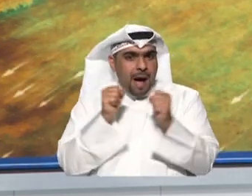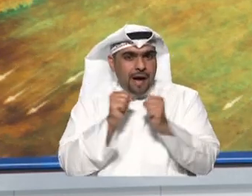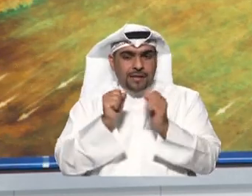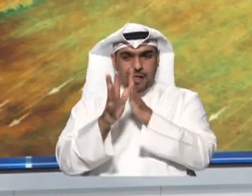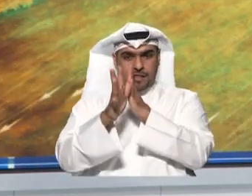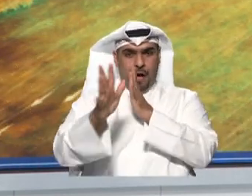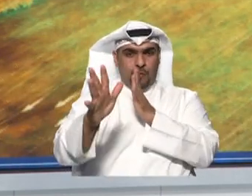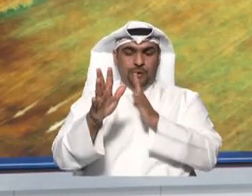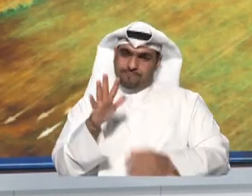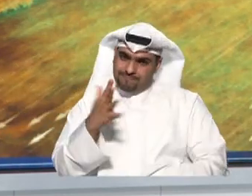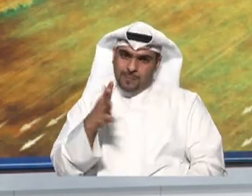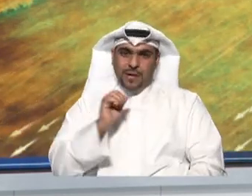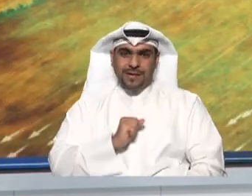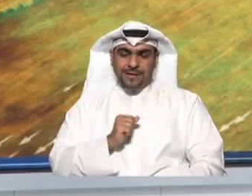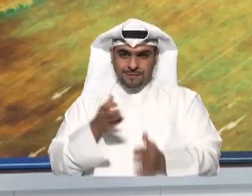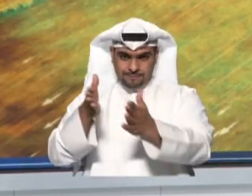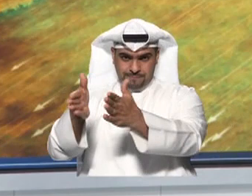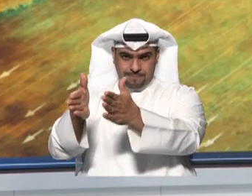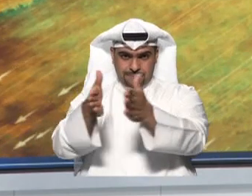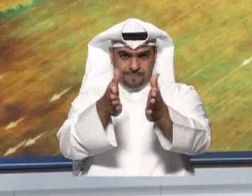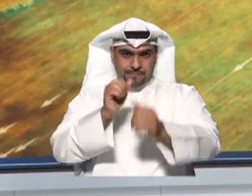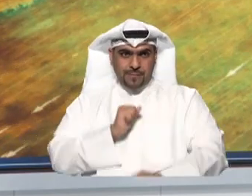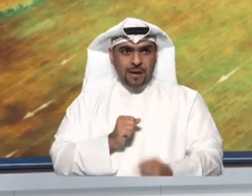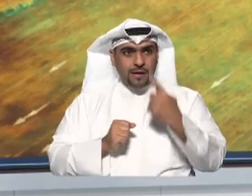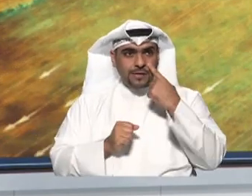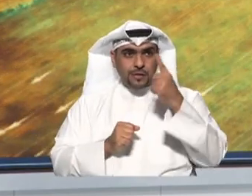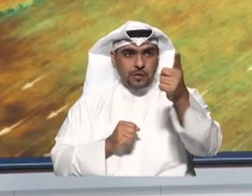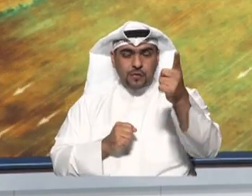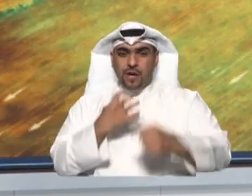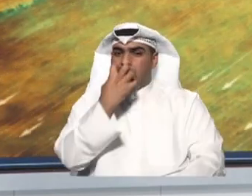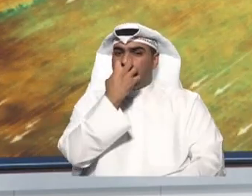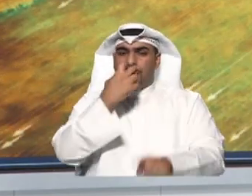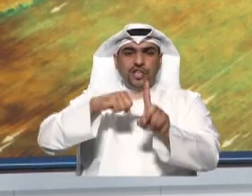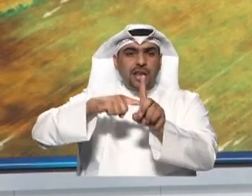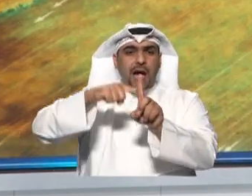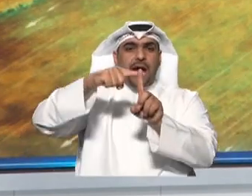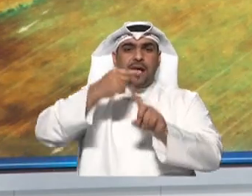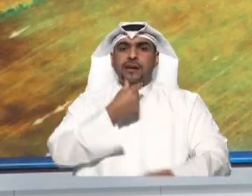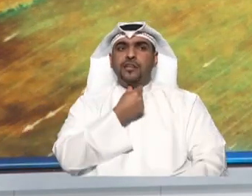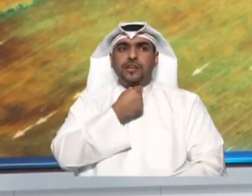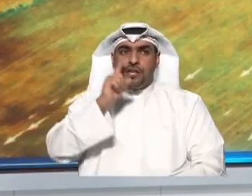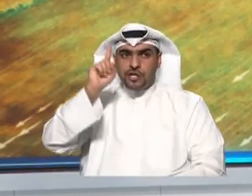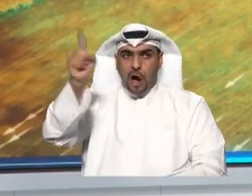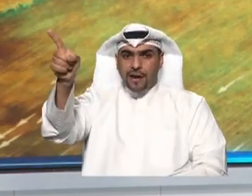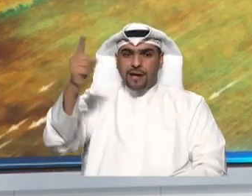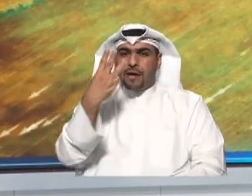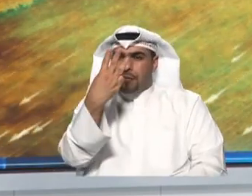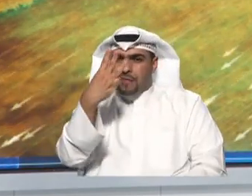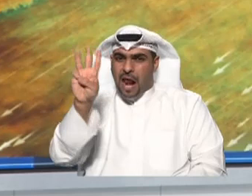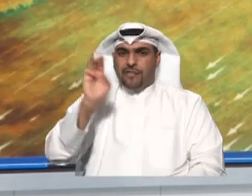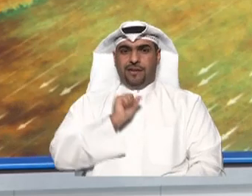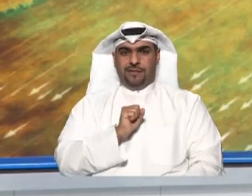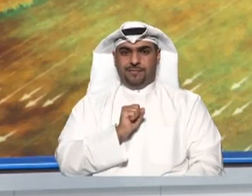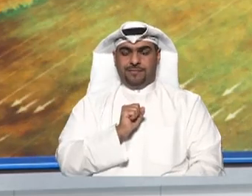الغد ترجع الأجواء معتدلة وتميل إلى الدفء ومتوقع تصل درجات الحرارة بوجه عام ما بين 29 و30 درجة مئوية على